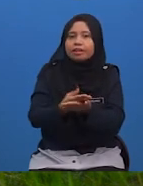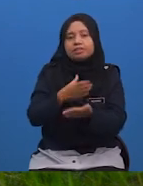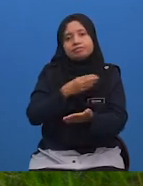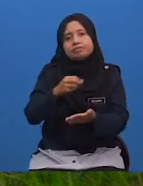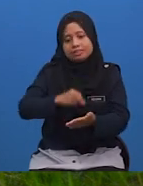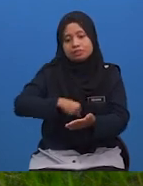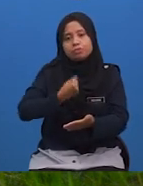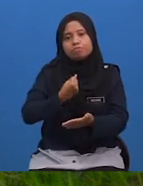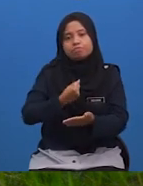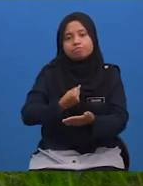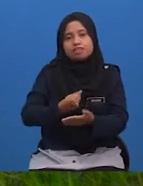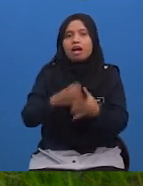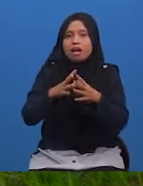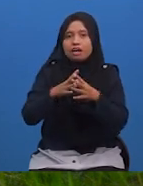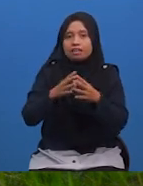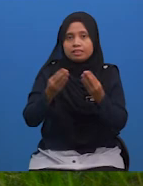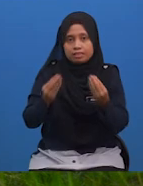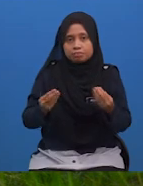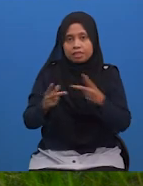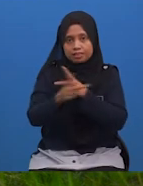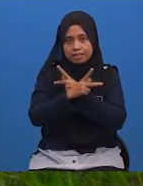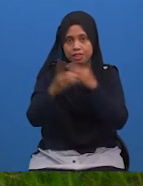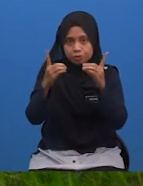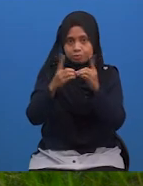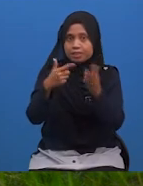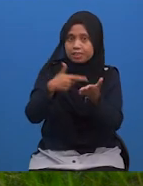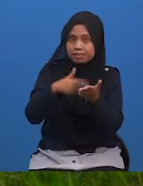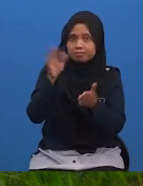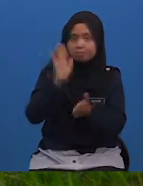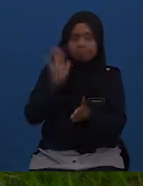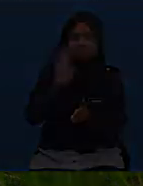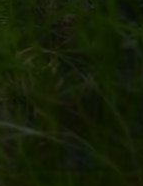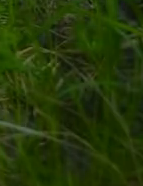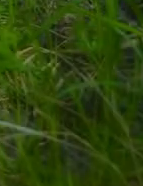seronok. Sekian, terima kasih. Jumpa lagi murid-murid.